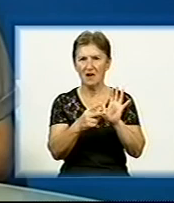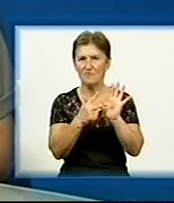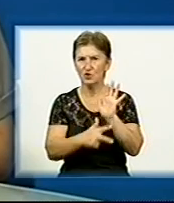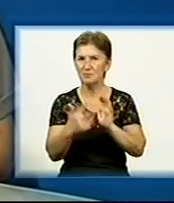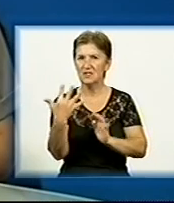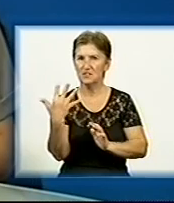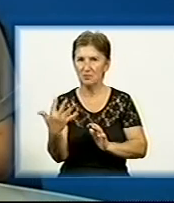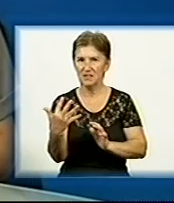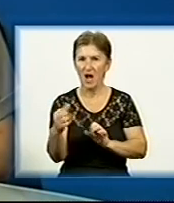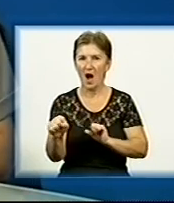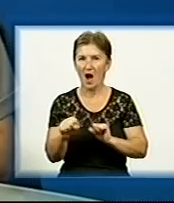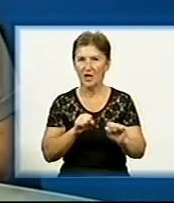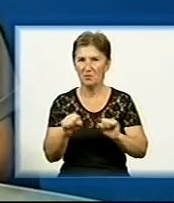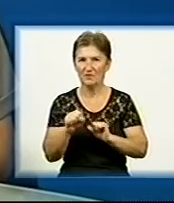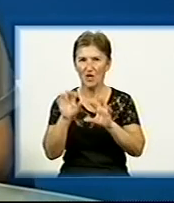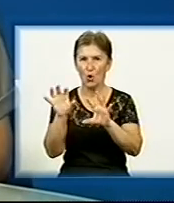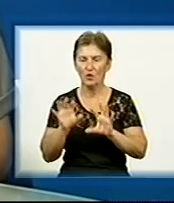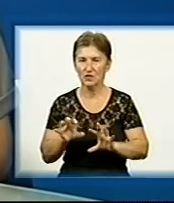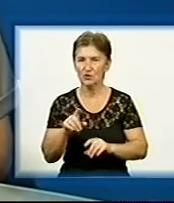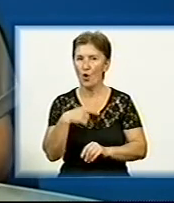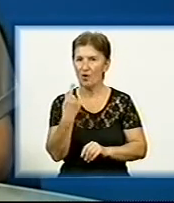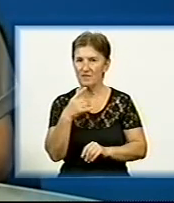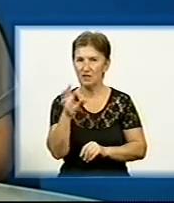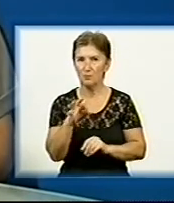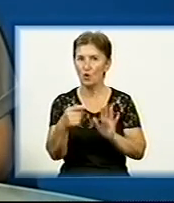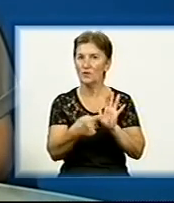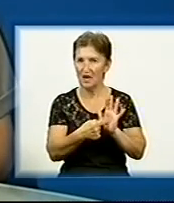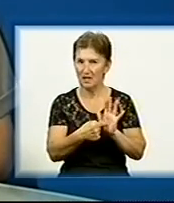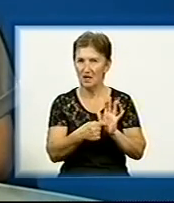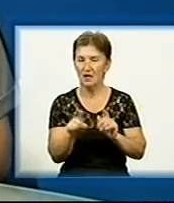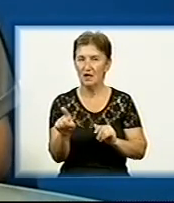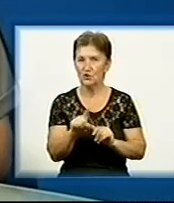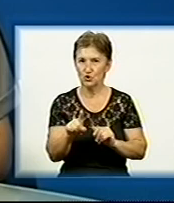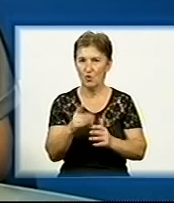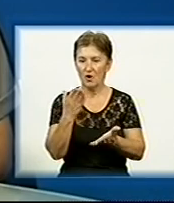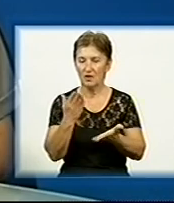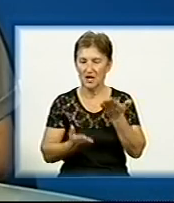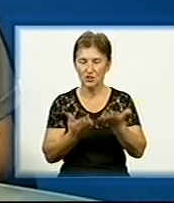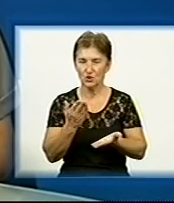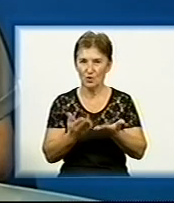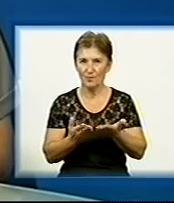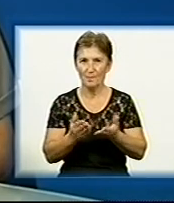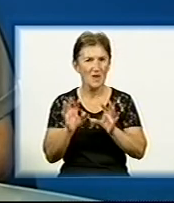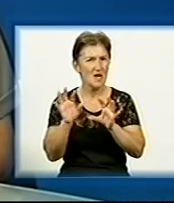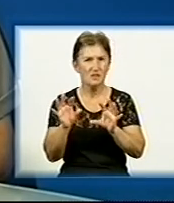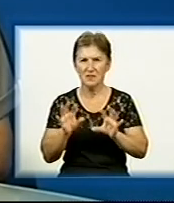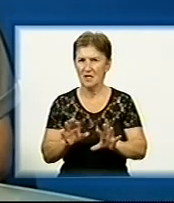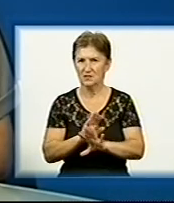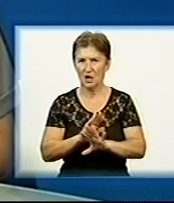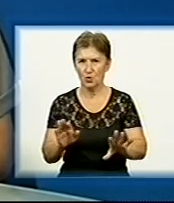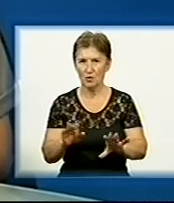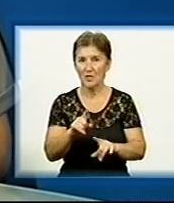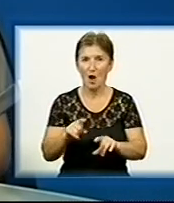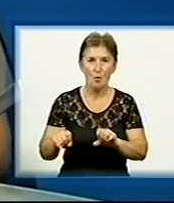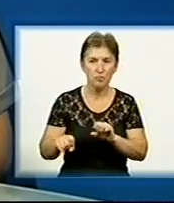85 адміністративного кодексу, вона говорить про те, що в разі, якщо незаконне полювання, порушення